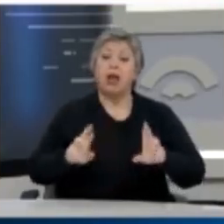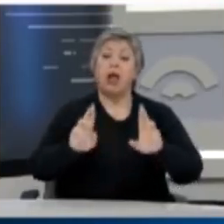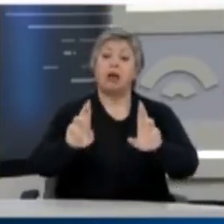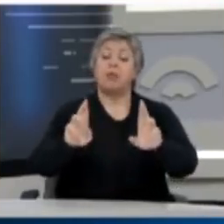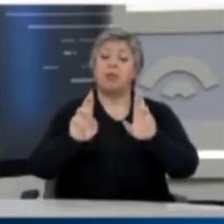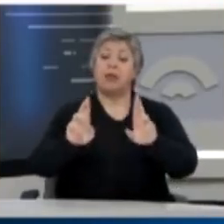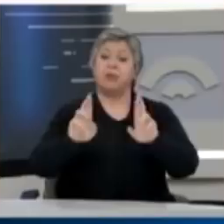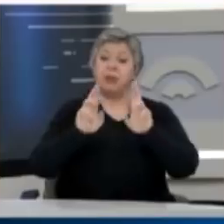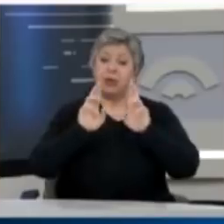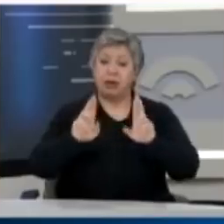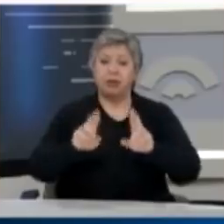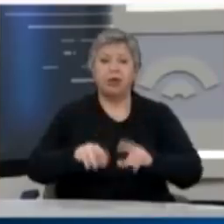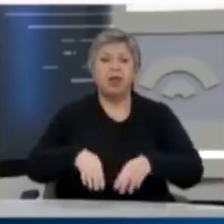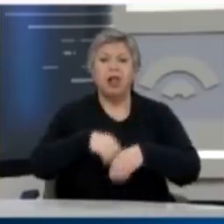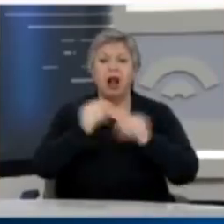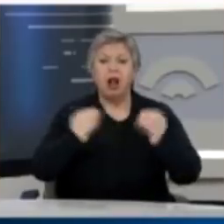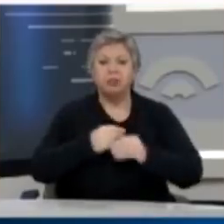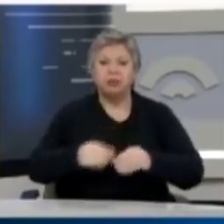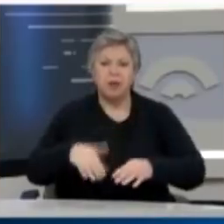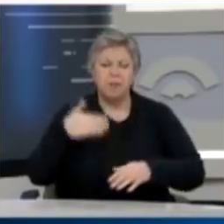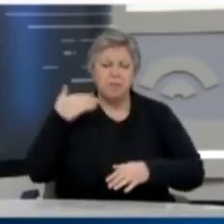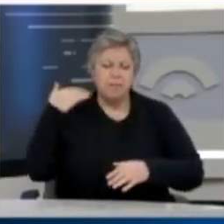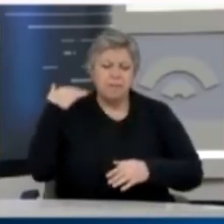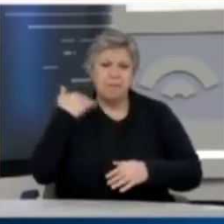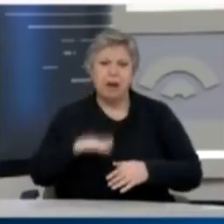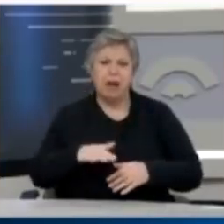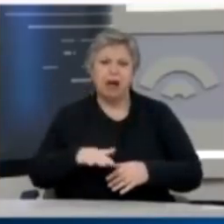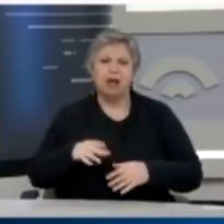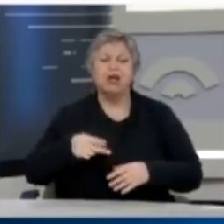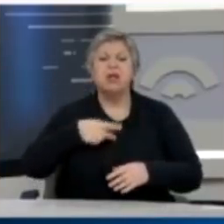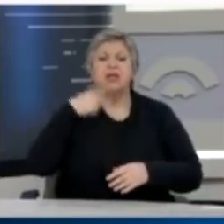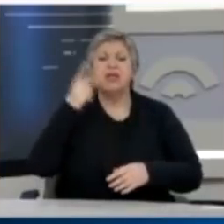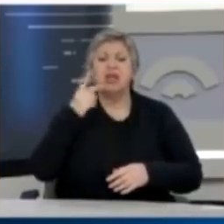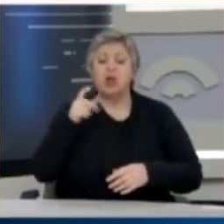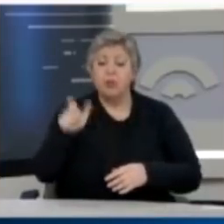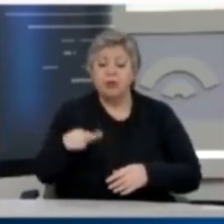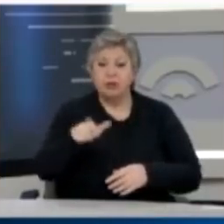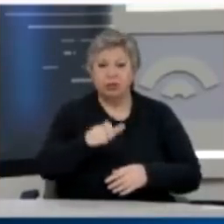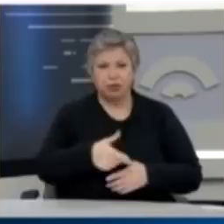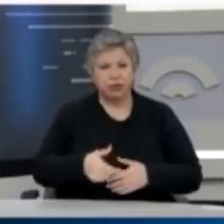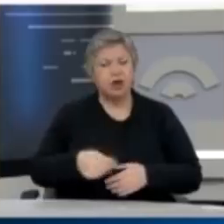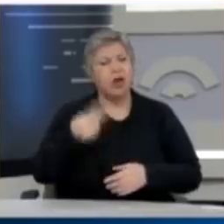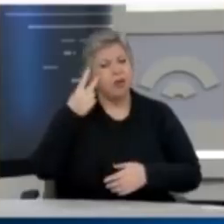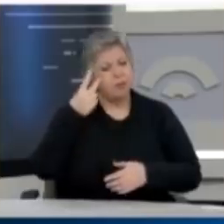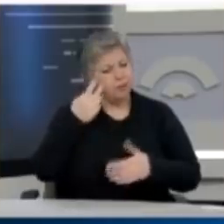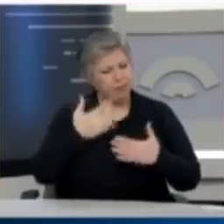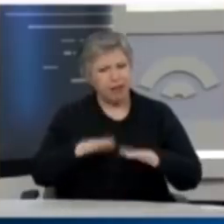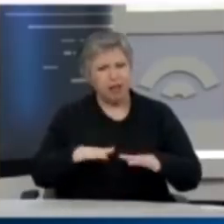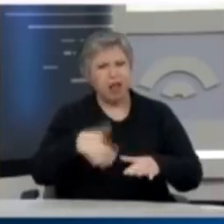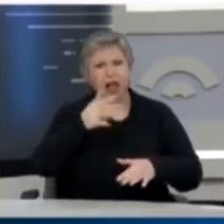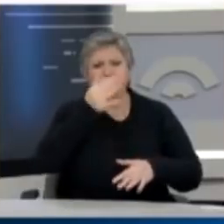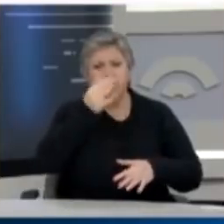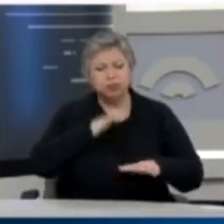κάνατε πραγματική λεπίδα για τα δικαιώματά του. Ο ελληνικός λαός βλέπει αυτή τη σαπίλα.